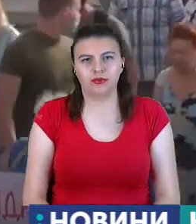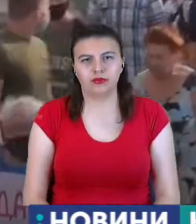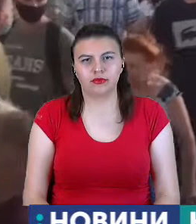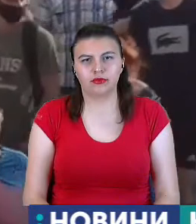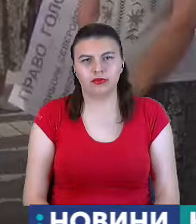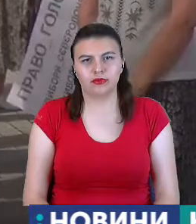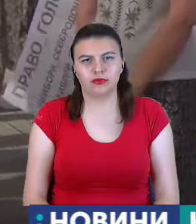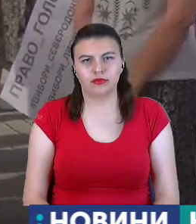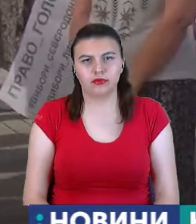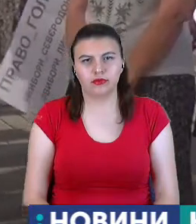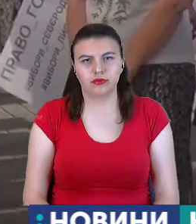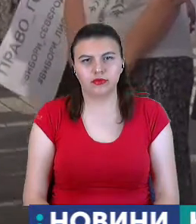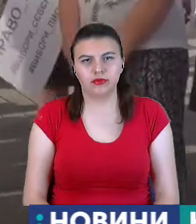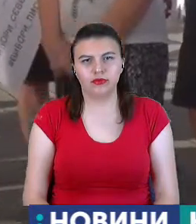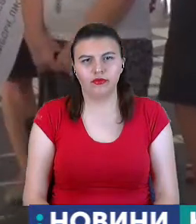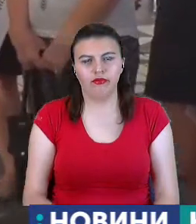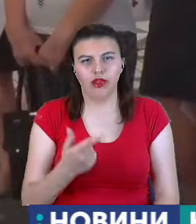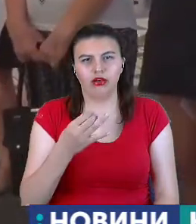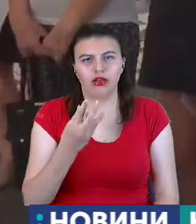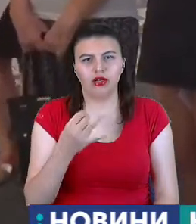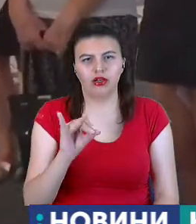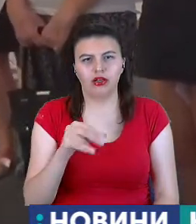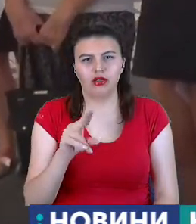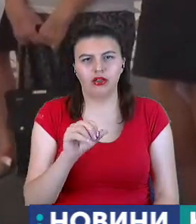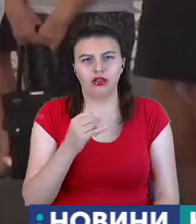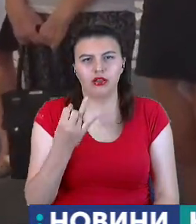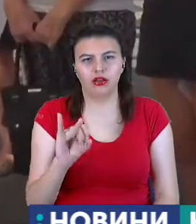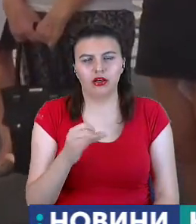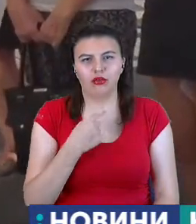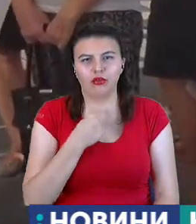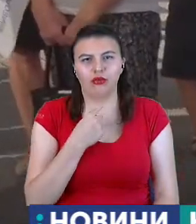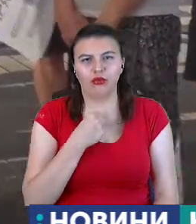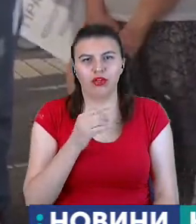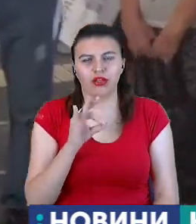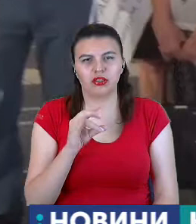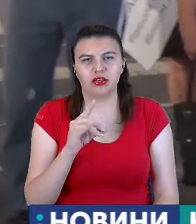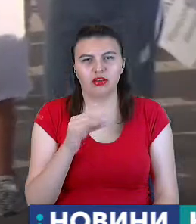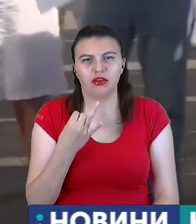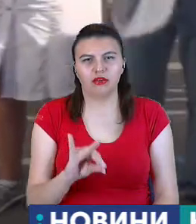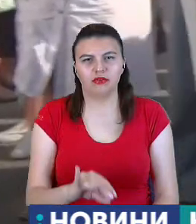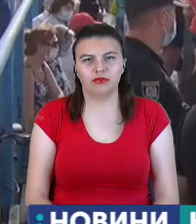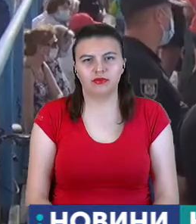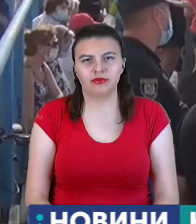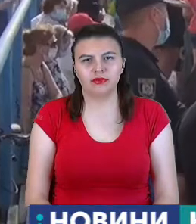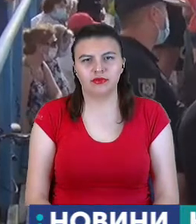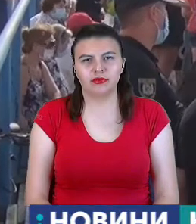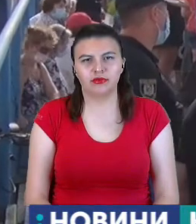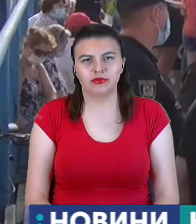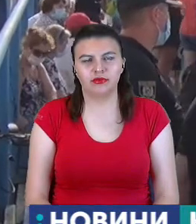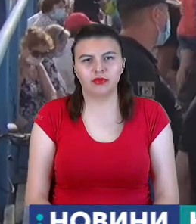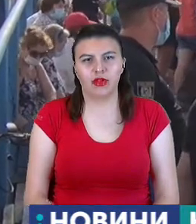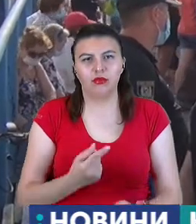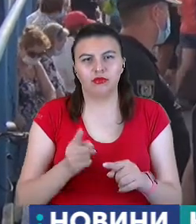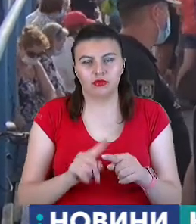ласка. Дай, голоси, дай! Дай, голоси, дай! Після чого 10